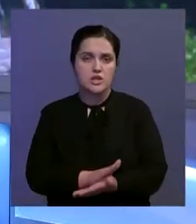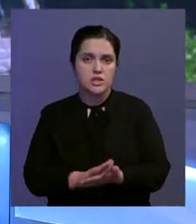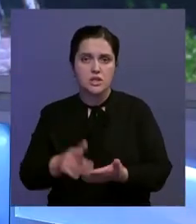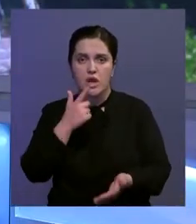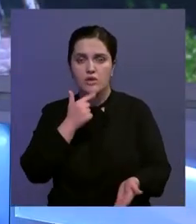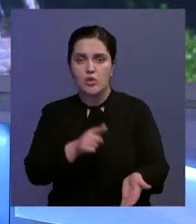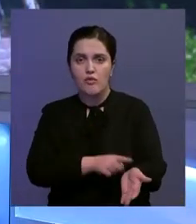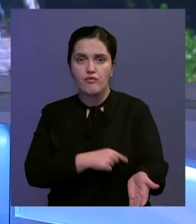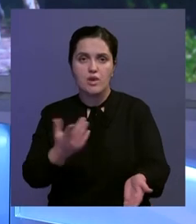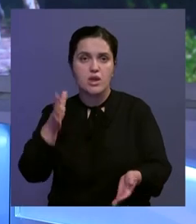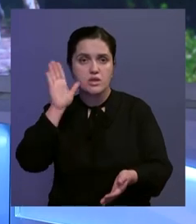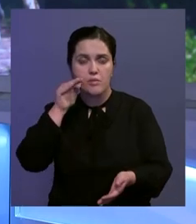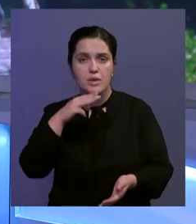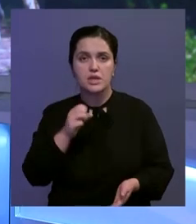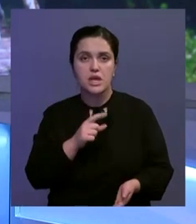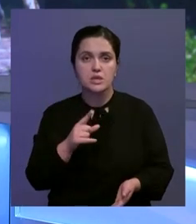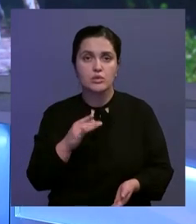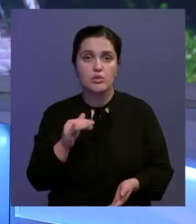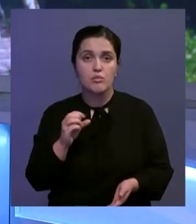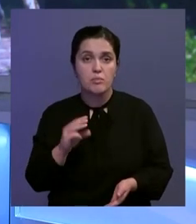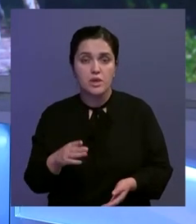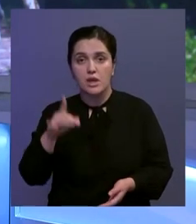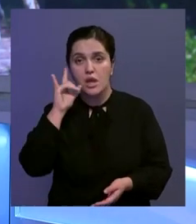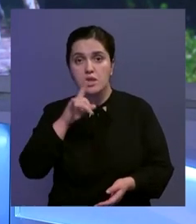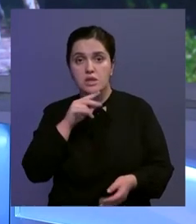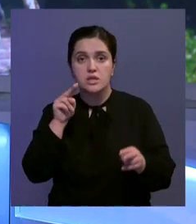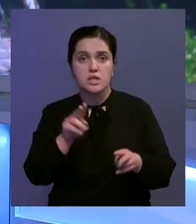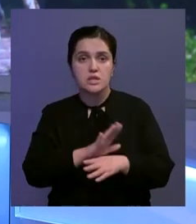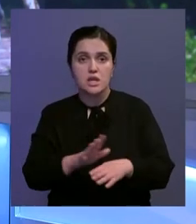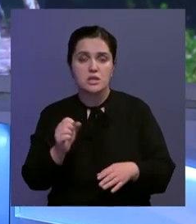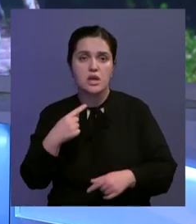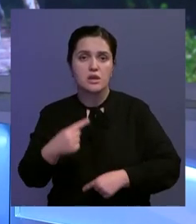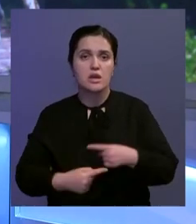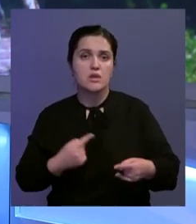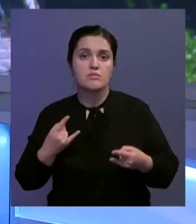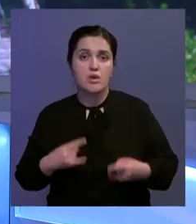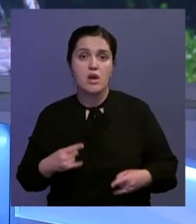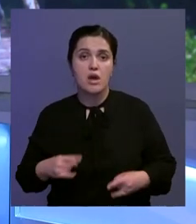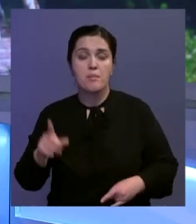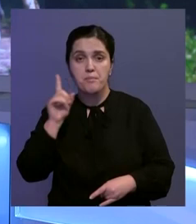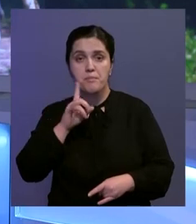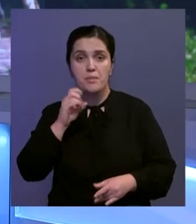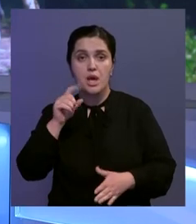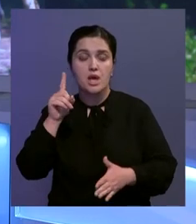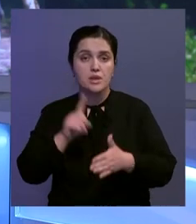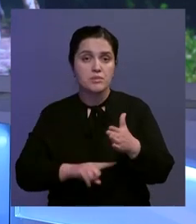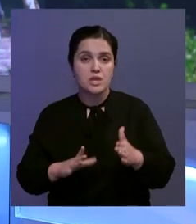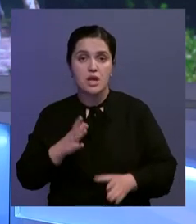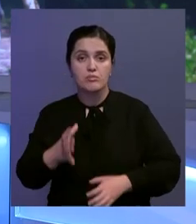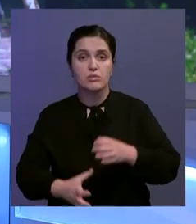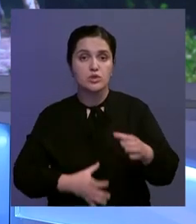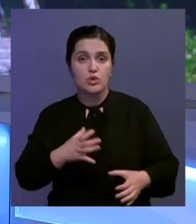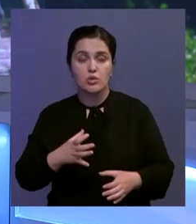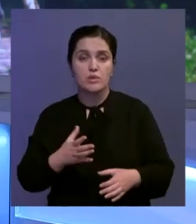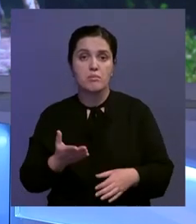Чистокровность пород тазы и тубет под угрозой. Казахстанцы не следят за их родословной. К слову, породы пока не признали